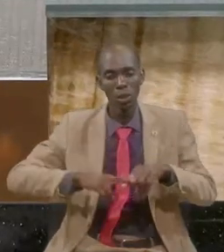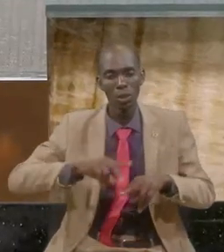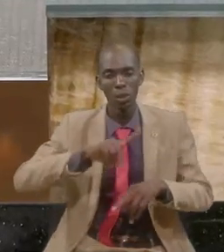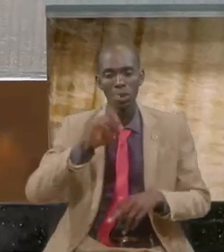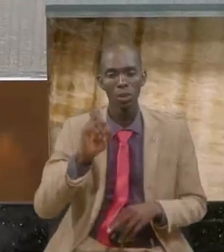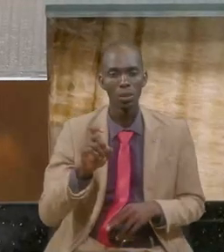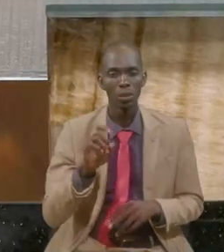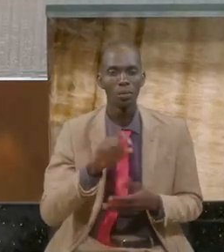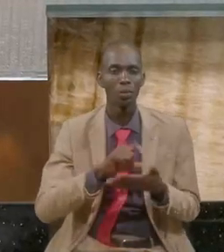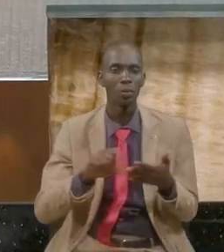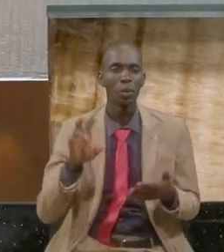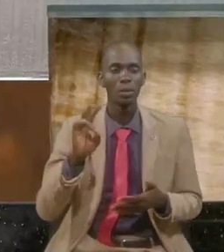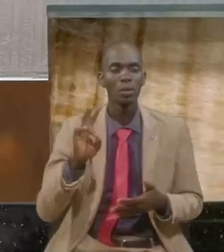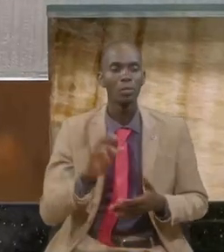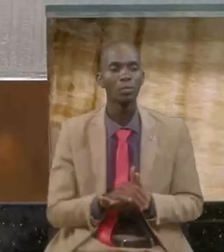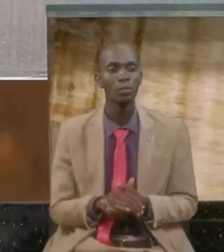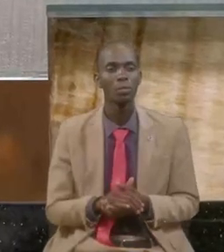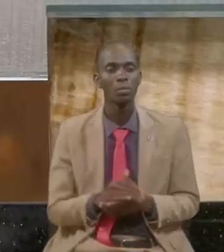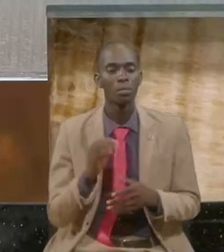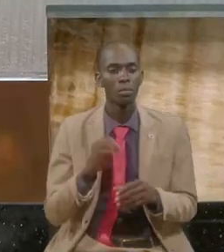tribunaux? Verset 7.